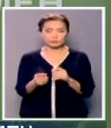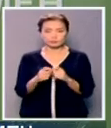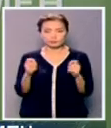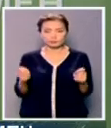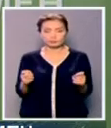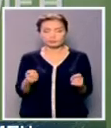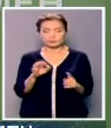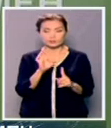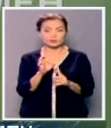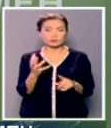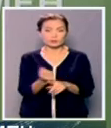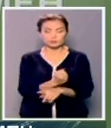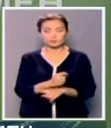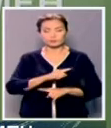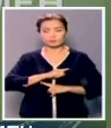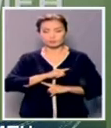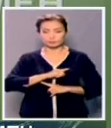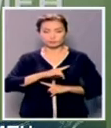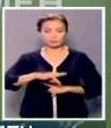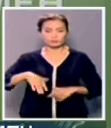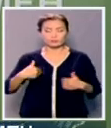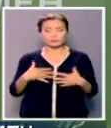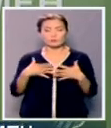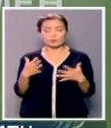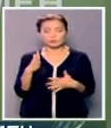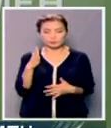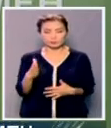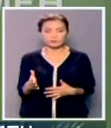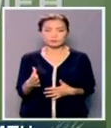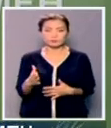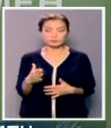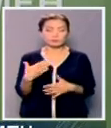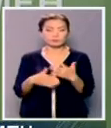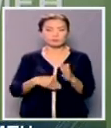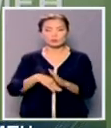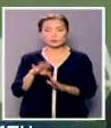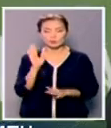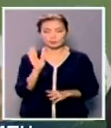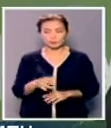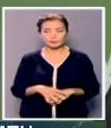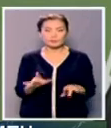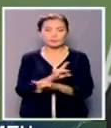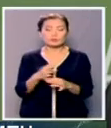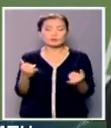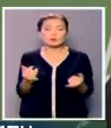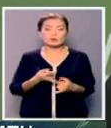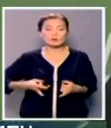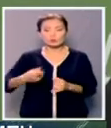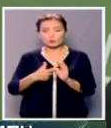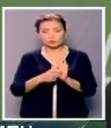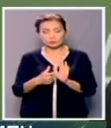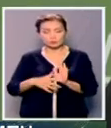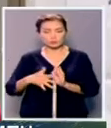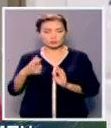ол өз мақсатына межесіне жетіп жатырса, өңірге пайдасы тиісе, бұл әрине нұр үстіне нұр болатындығы айғақ. Айта кетейік, қазір аймақта